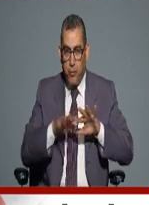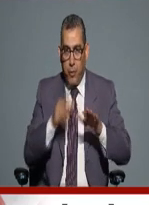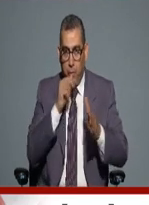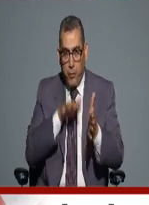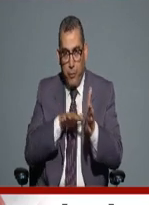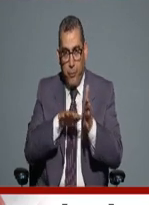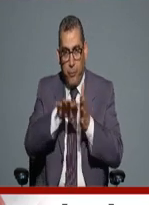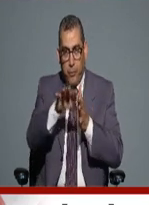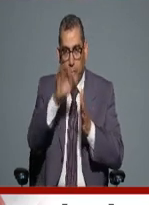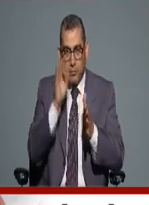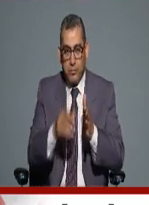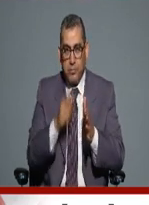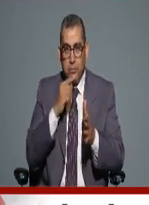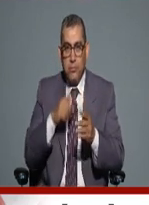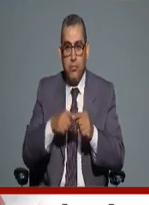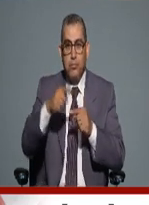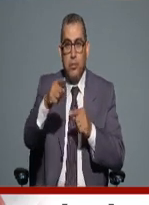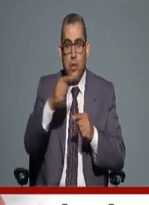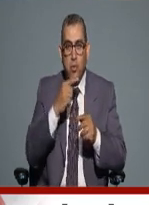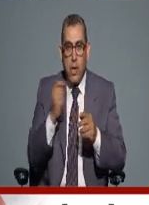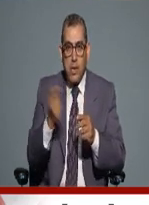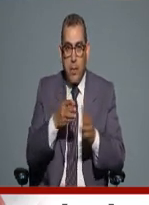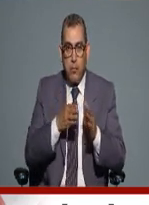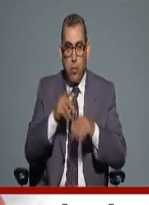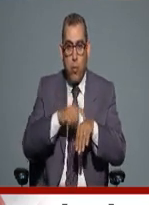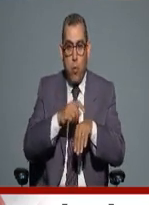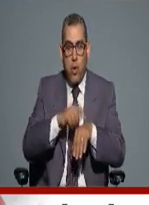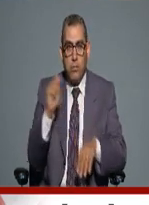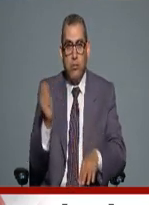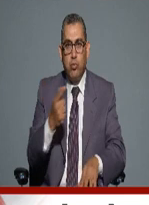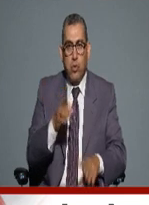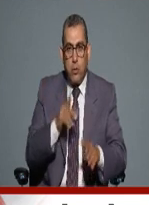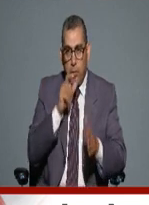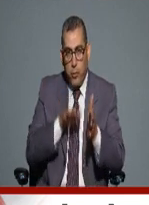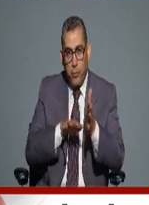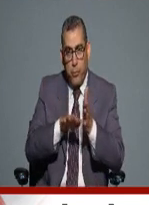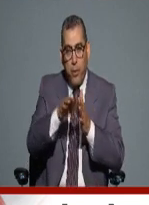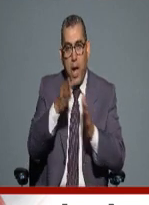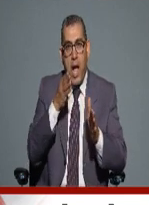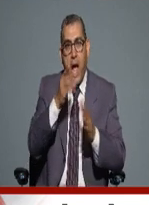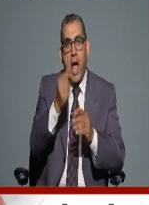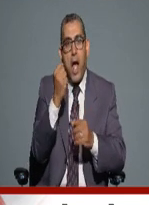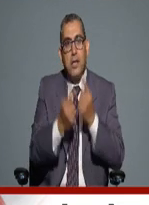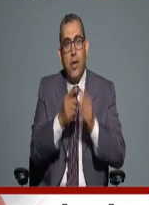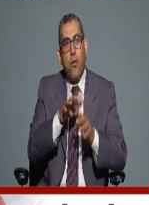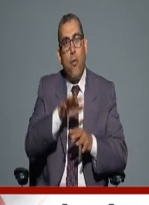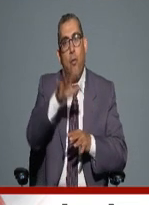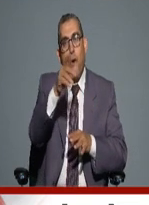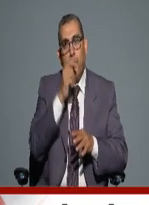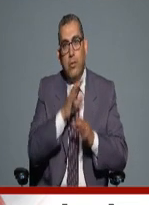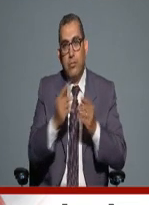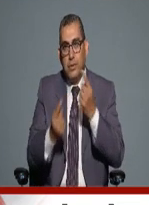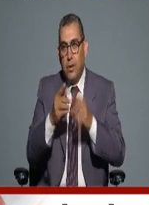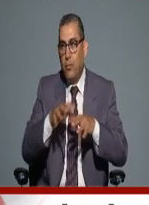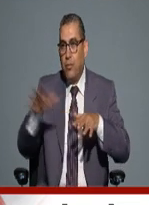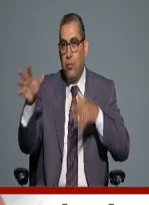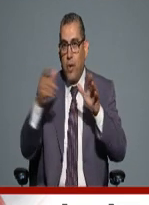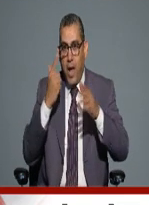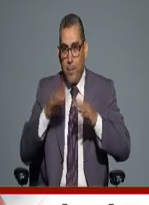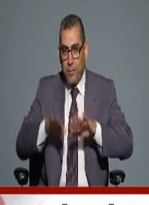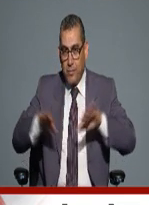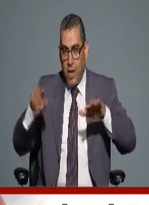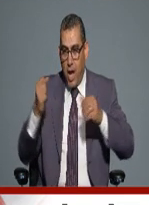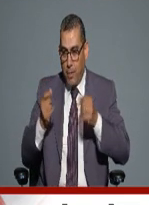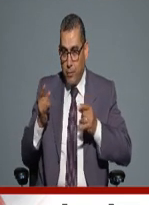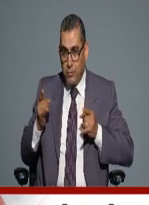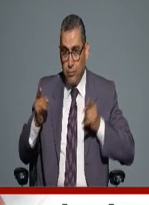وابتدت المية تتنقل في وقت سريع جدا للنهايات، وابتدت الجسور ترجع. يمكن الجسر اللي ماشي عليه العربية